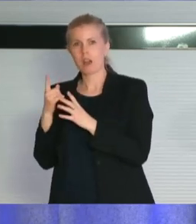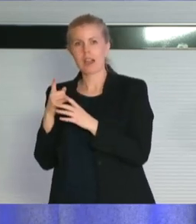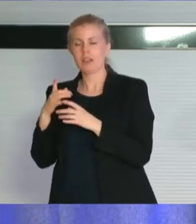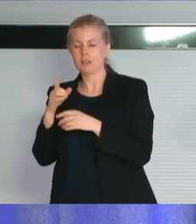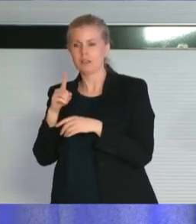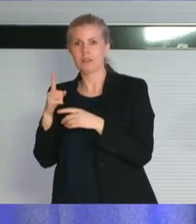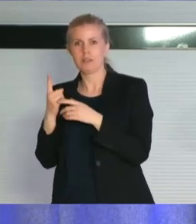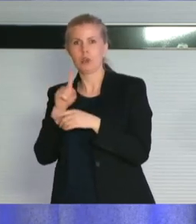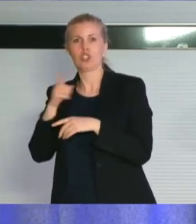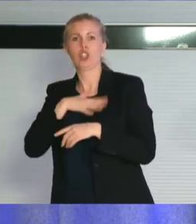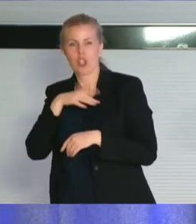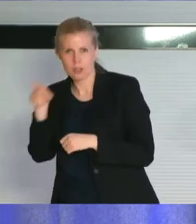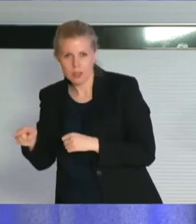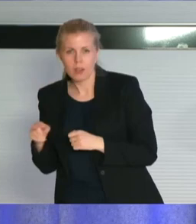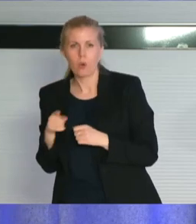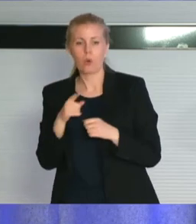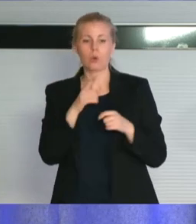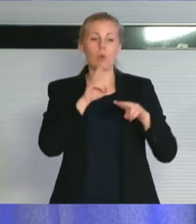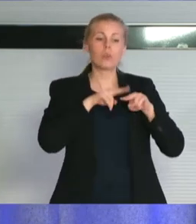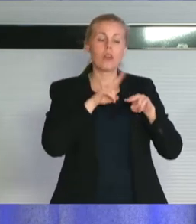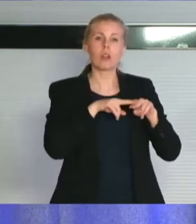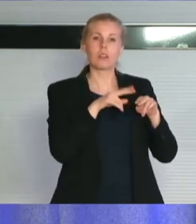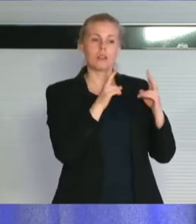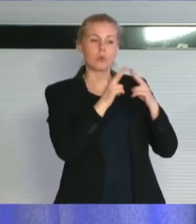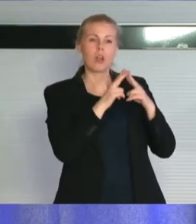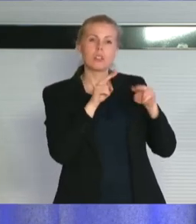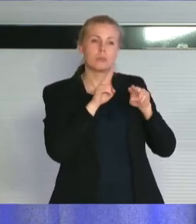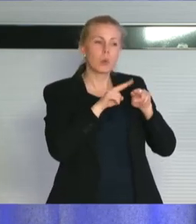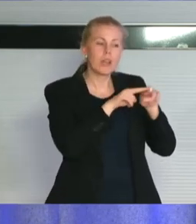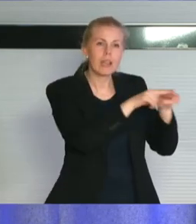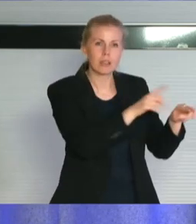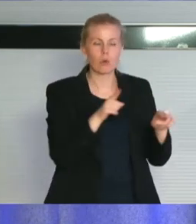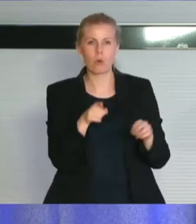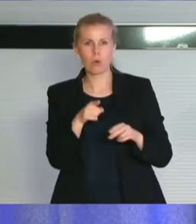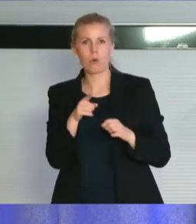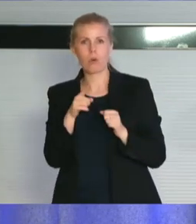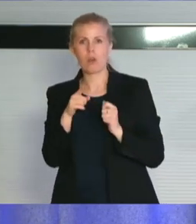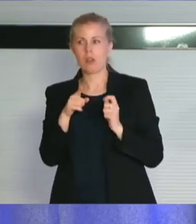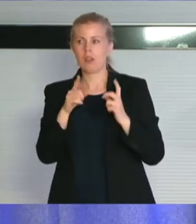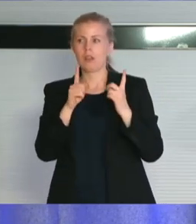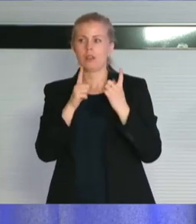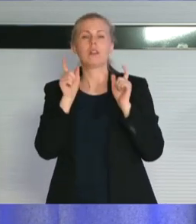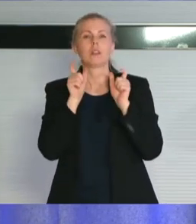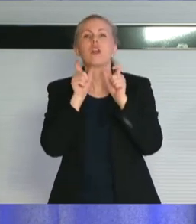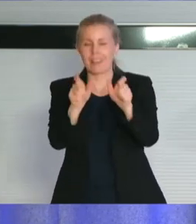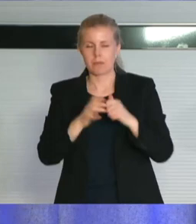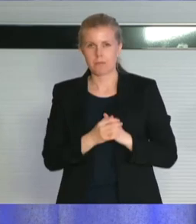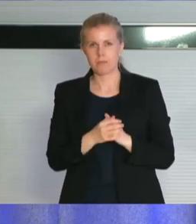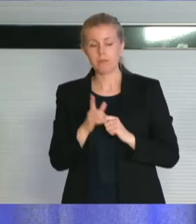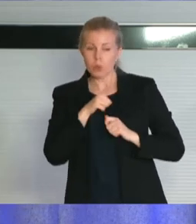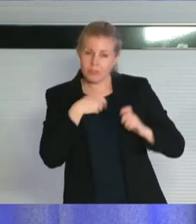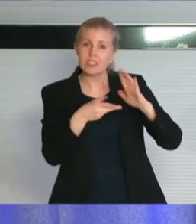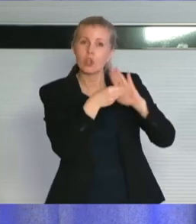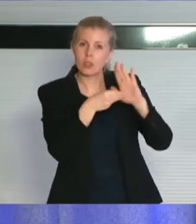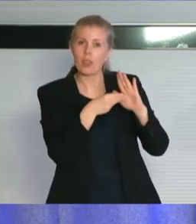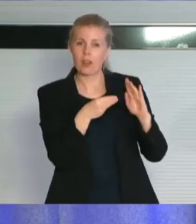kontaktsporing og karantene, og kontaktreduserende tiltak. Og vi fortsetter å støtte helsetjenestens arbeid og